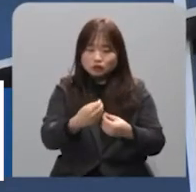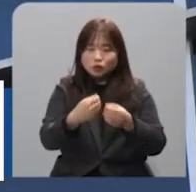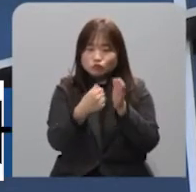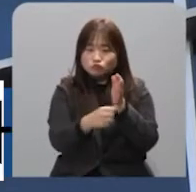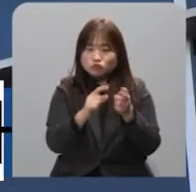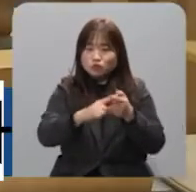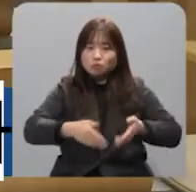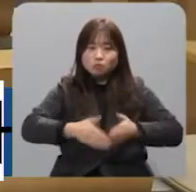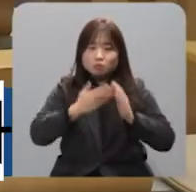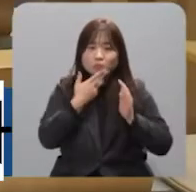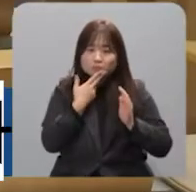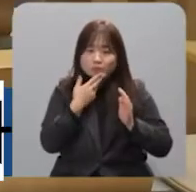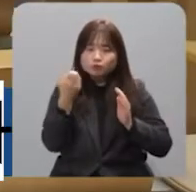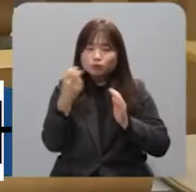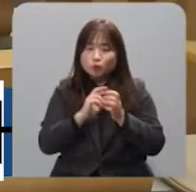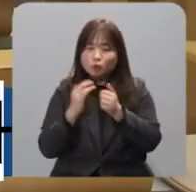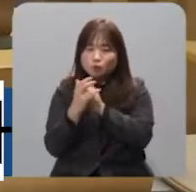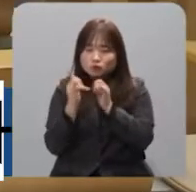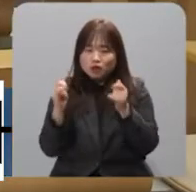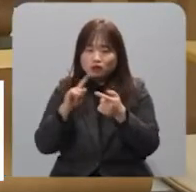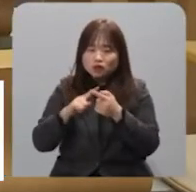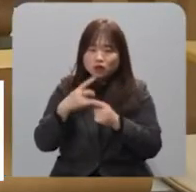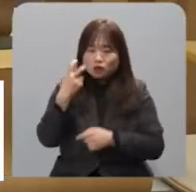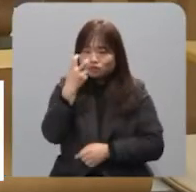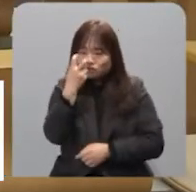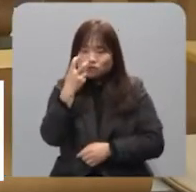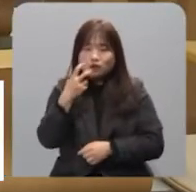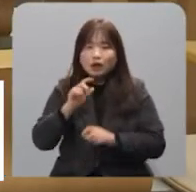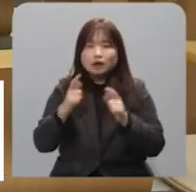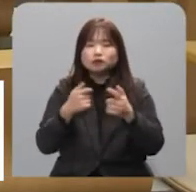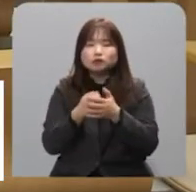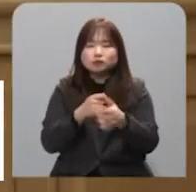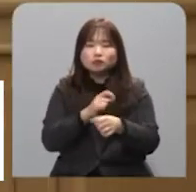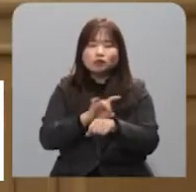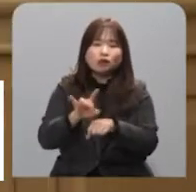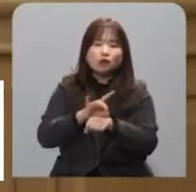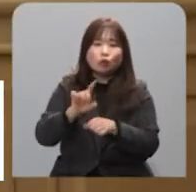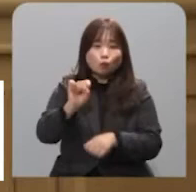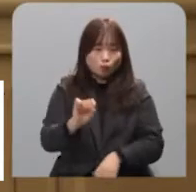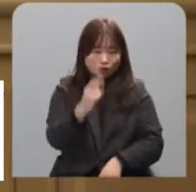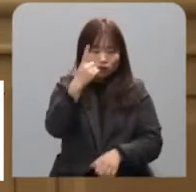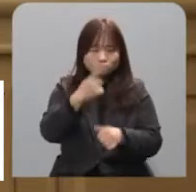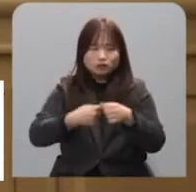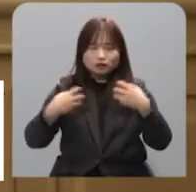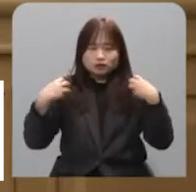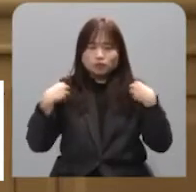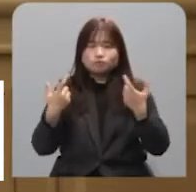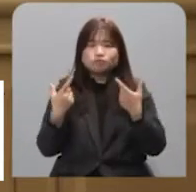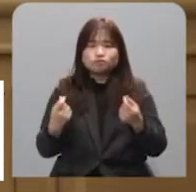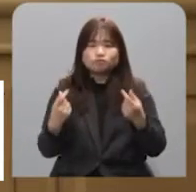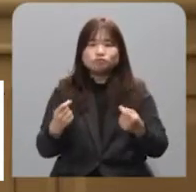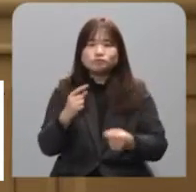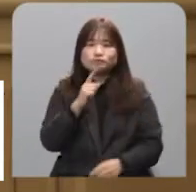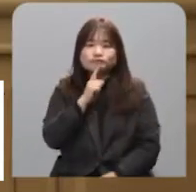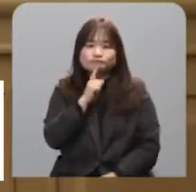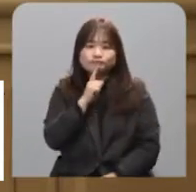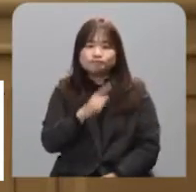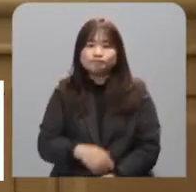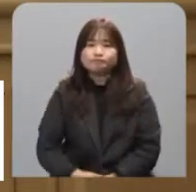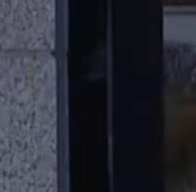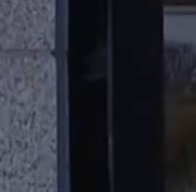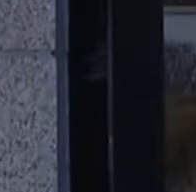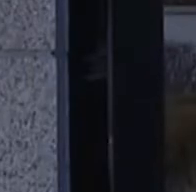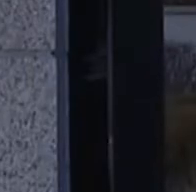않았고 요양보호사는 3 심의 주의하지 않아 사고가 난 만큼 두 사람 모두 책임이 있다 고 판시했다 입니다